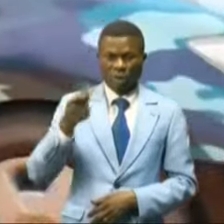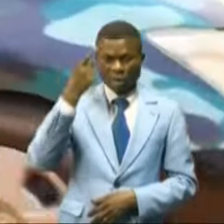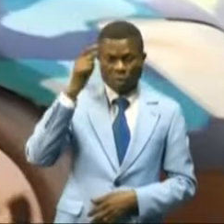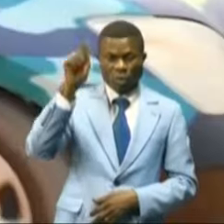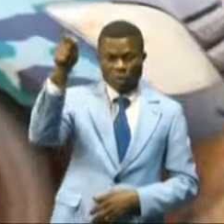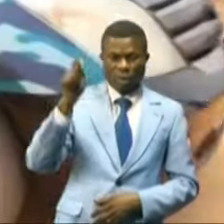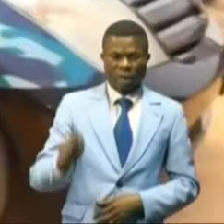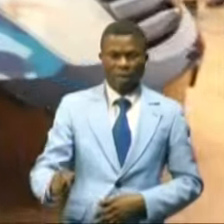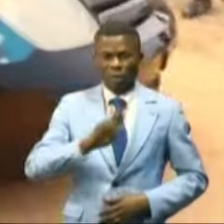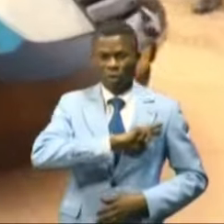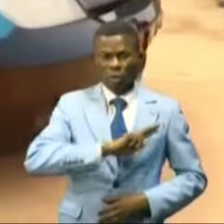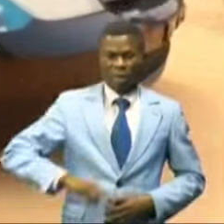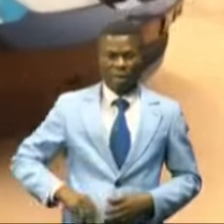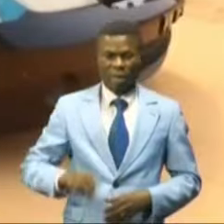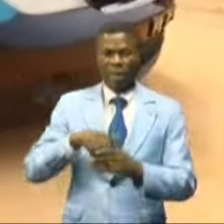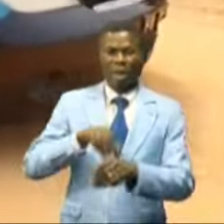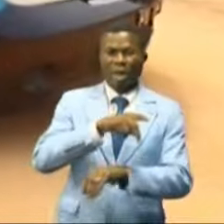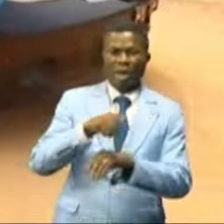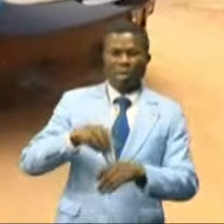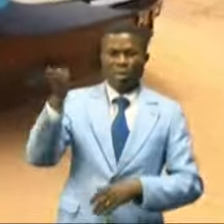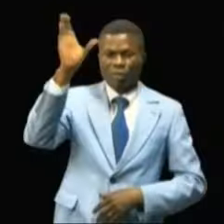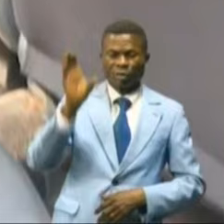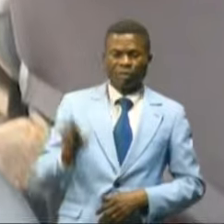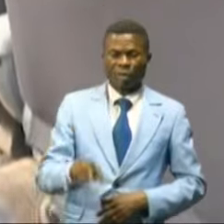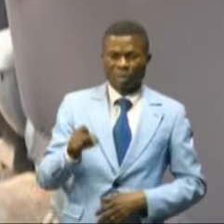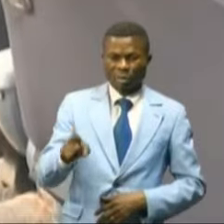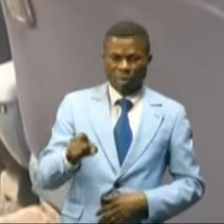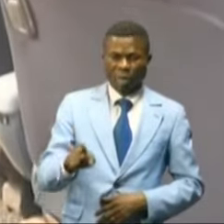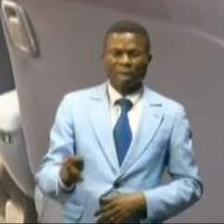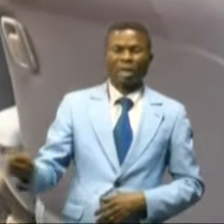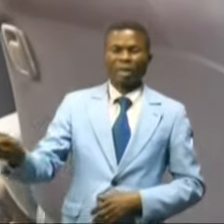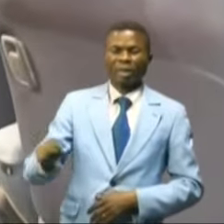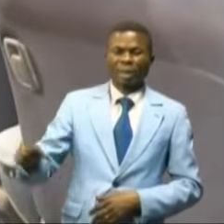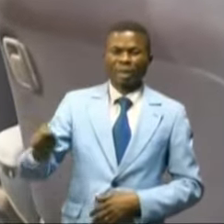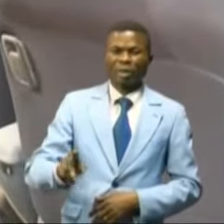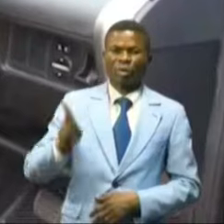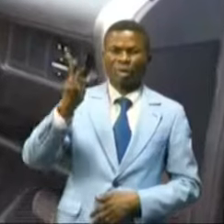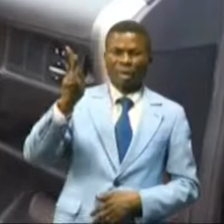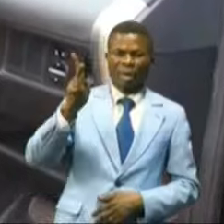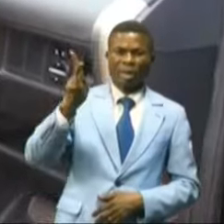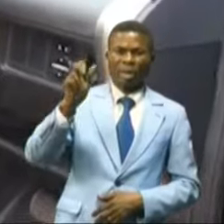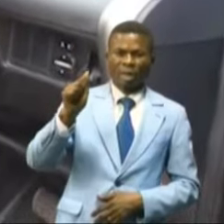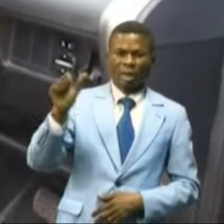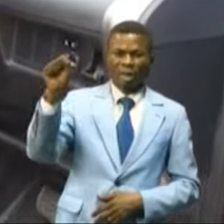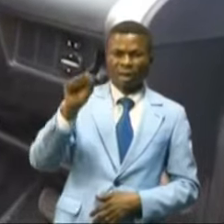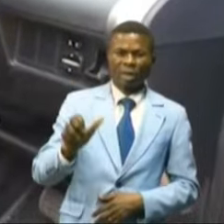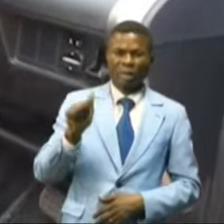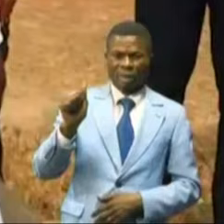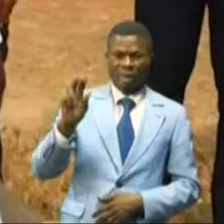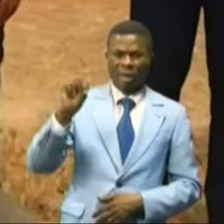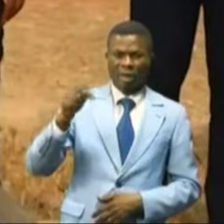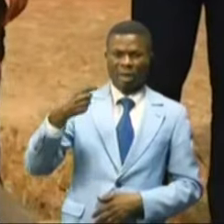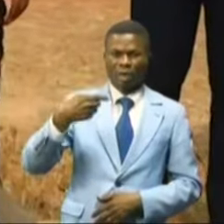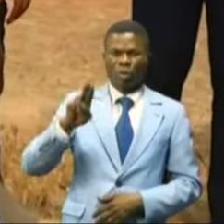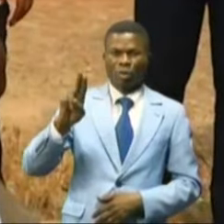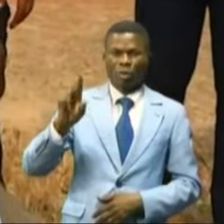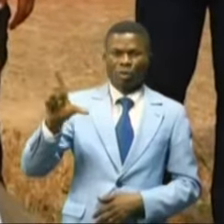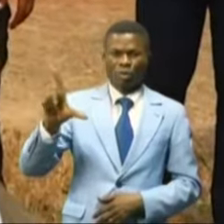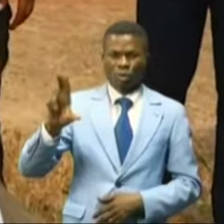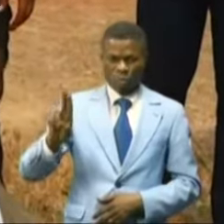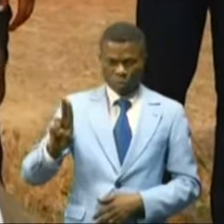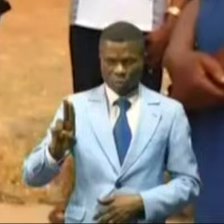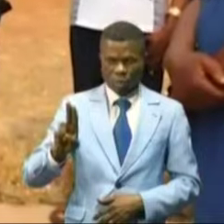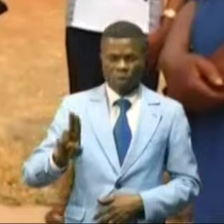Initiative pour fortifier les mesures sécuritaires dans ces territoires qui enregistrent beaucoup de cas de banditisme et de coupeurs de route,